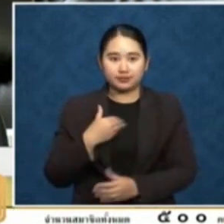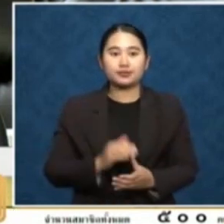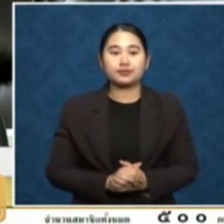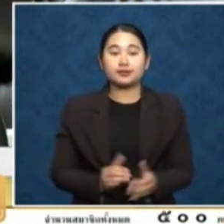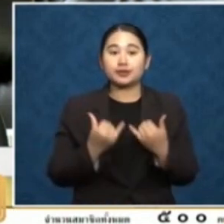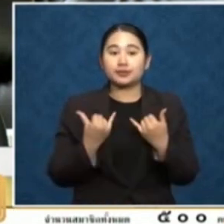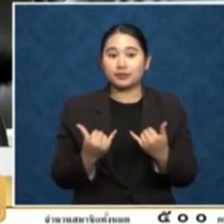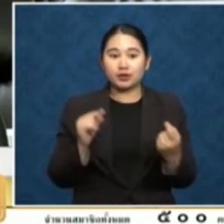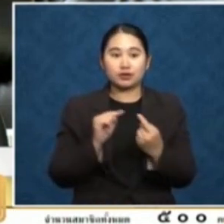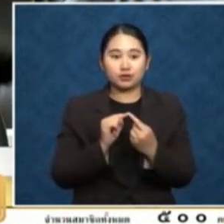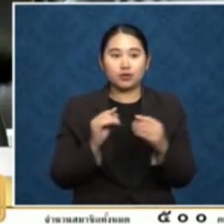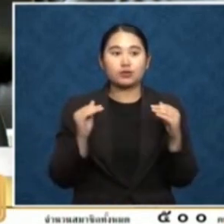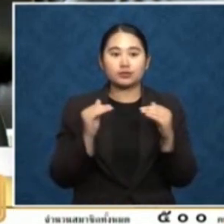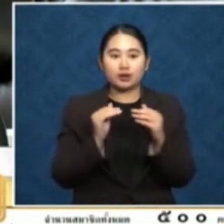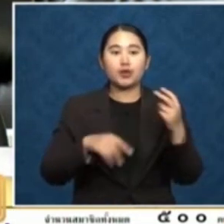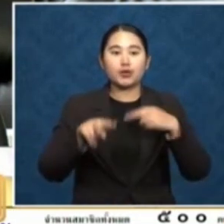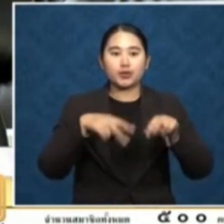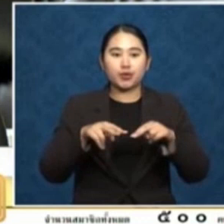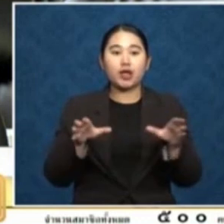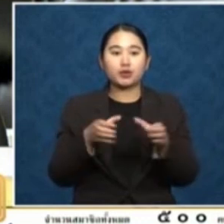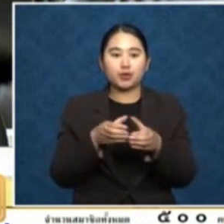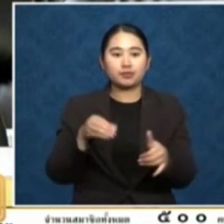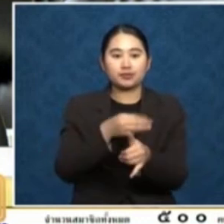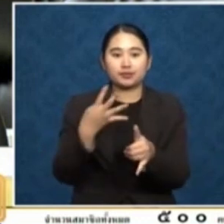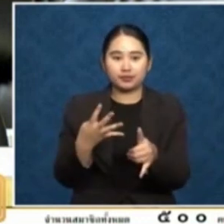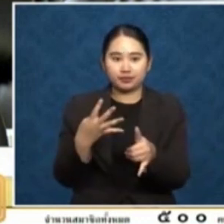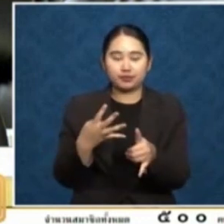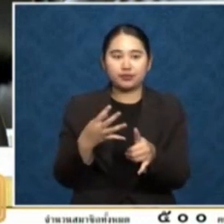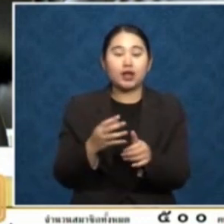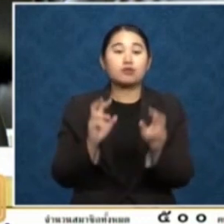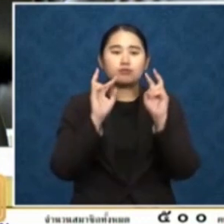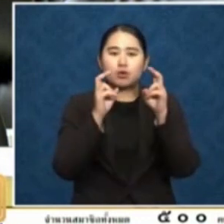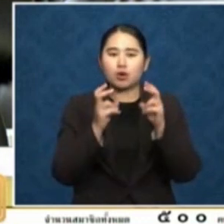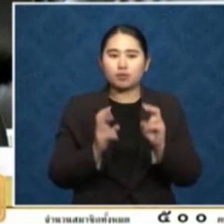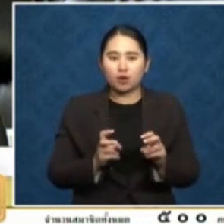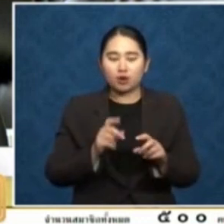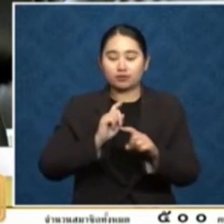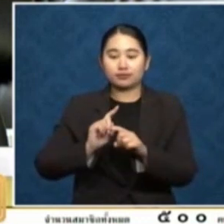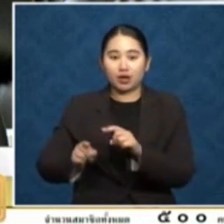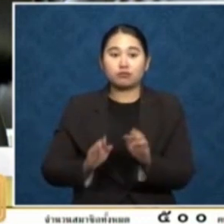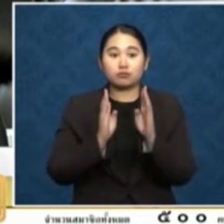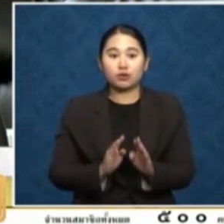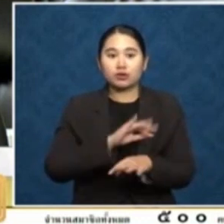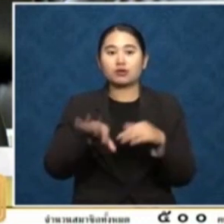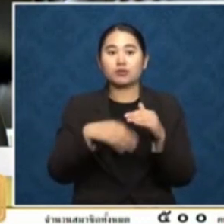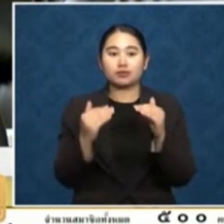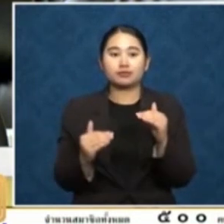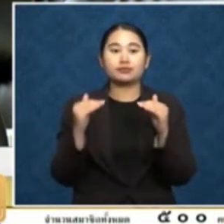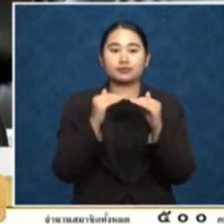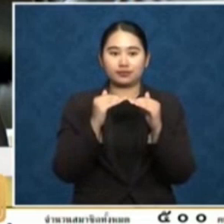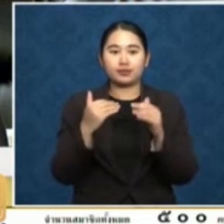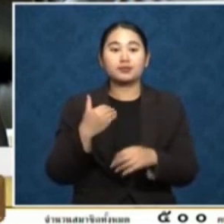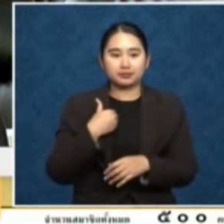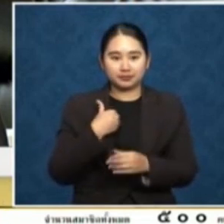คนแล้วทุกวันนี้การคุ้มครองผู้มีความหลากหลายทางเพศทุกๆเรื่องทุกๆคน